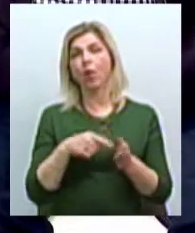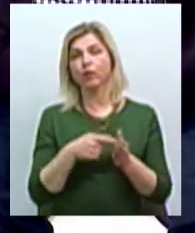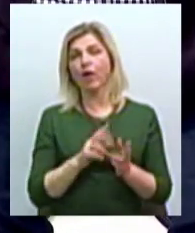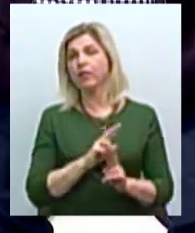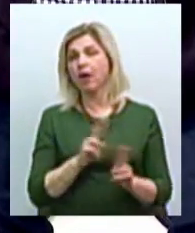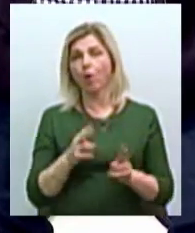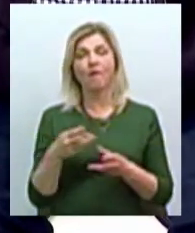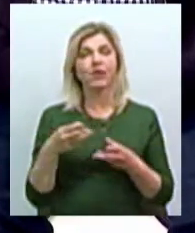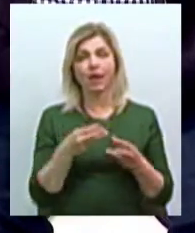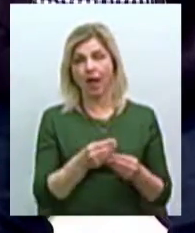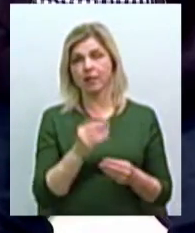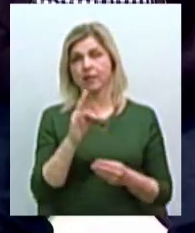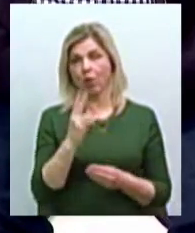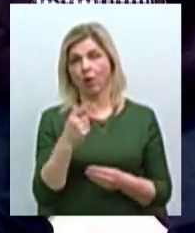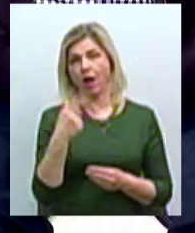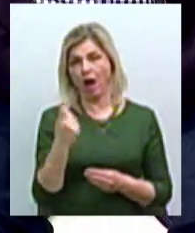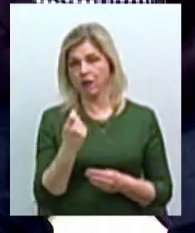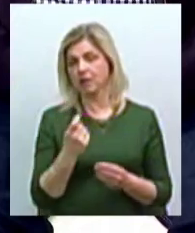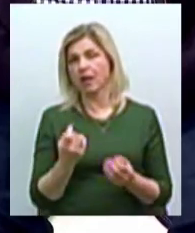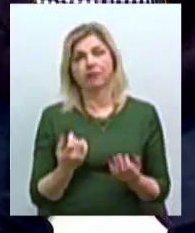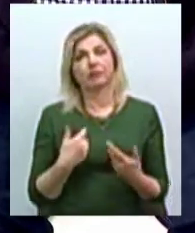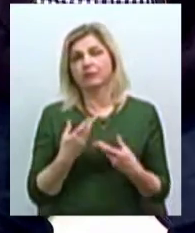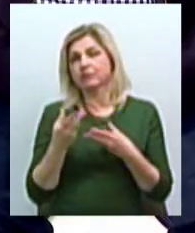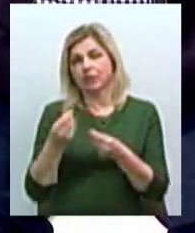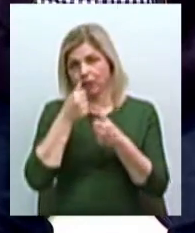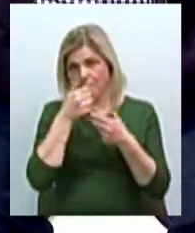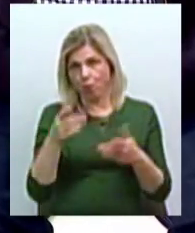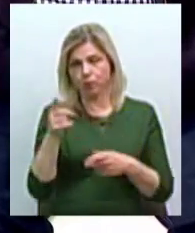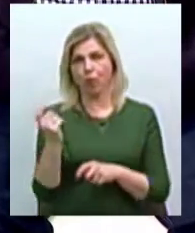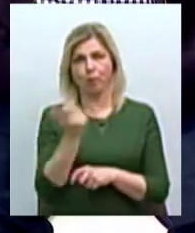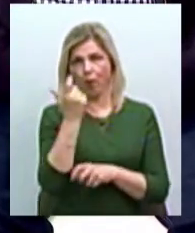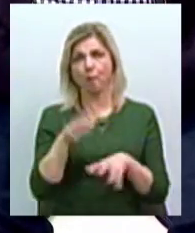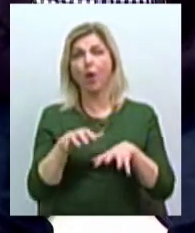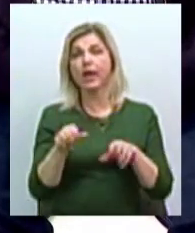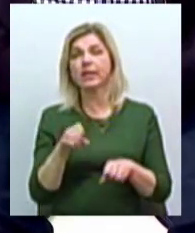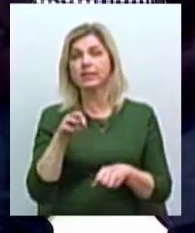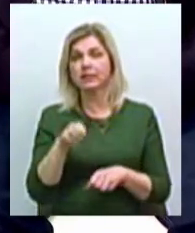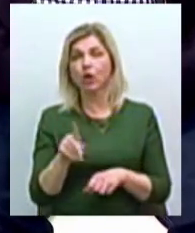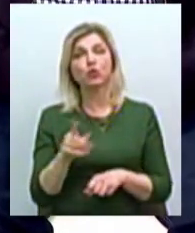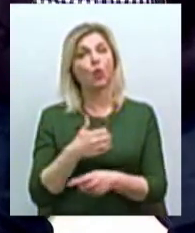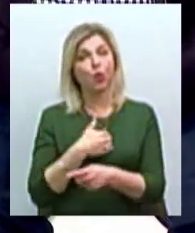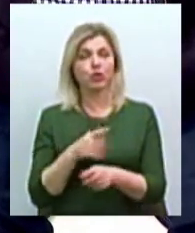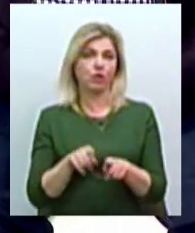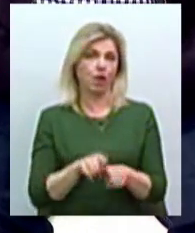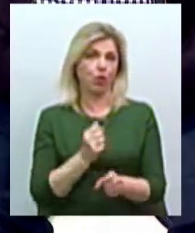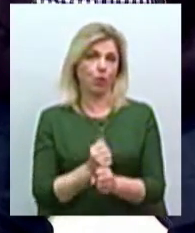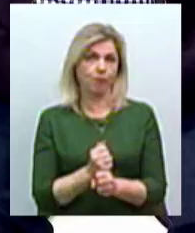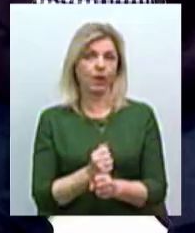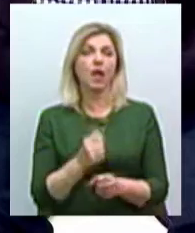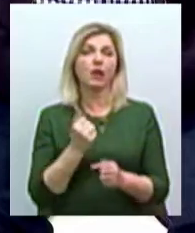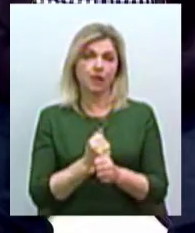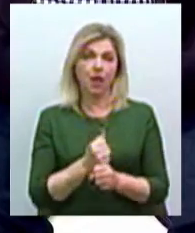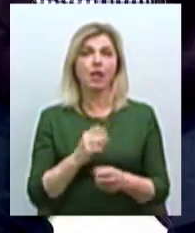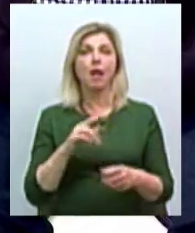Миколаївгаз немає. Тобто це монополіст, що хоче, то й робить. Мені питання таке, чи зробила міська влада висновки з